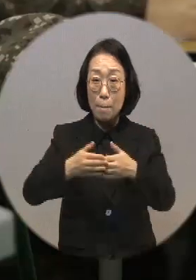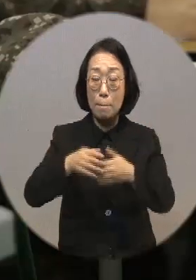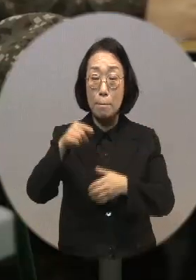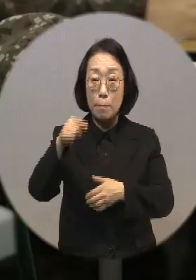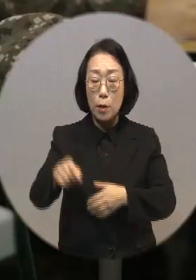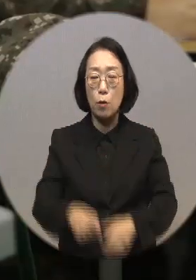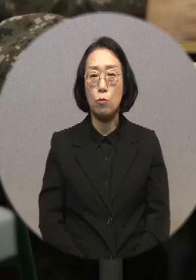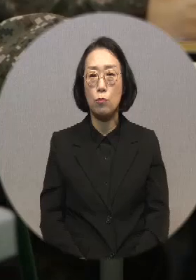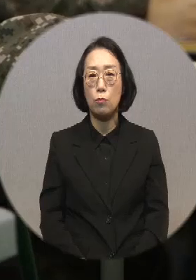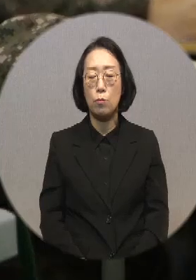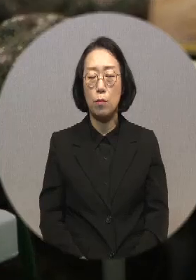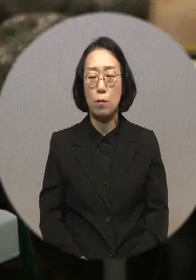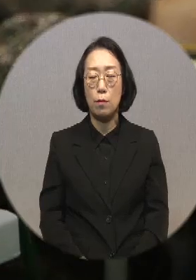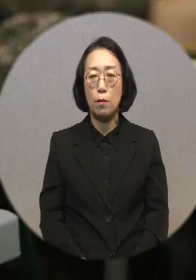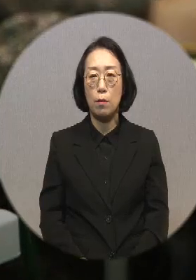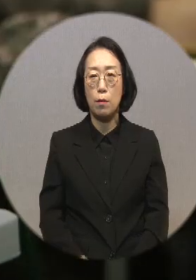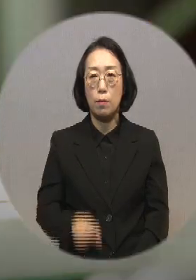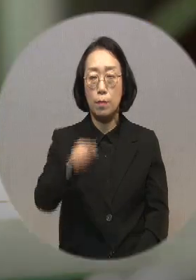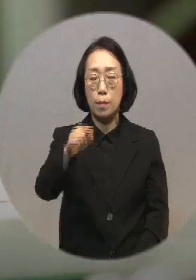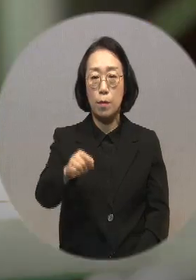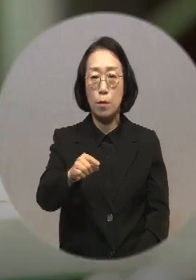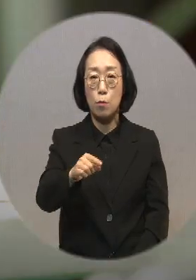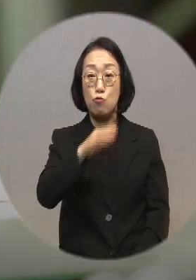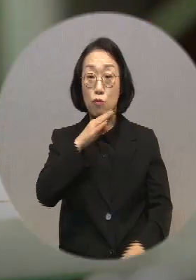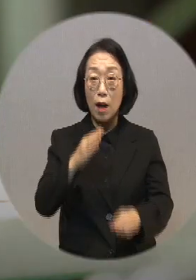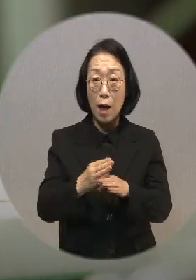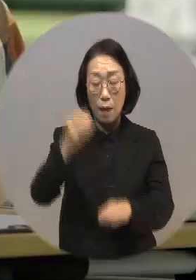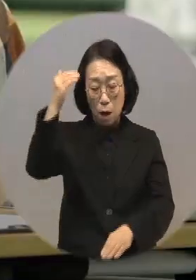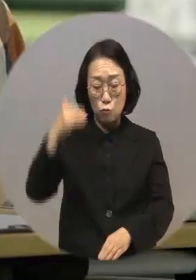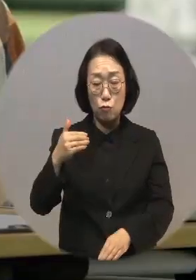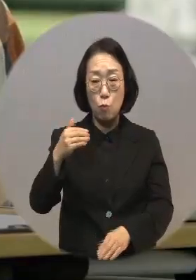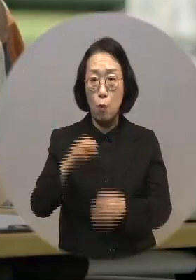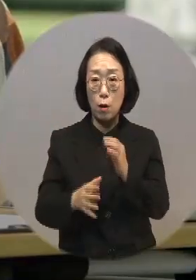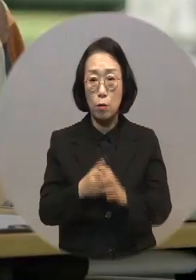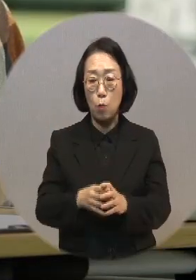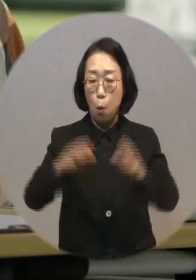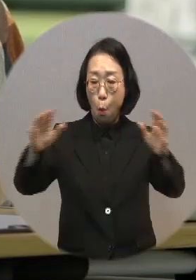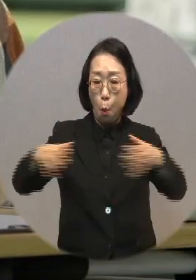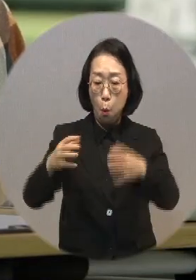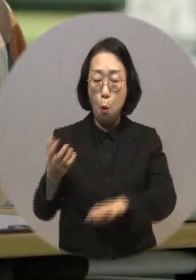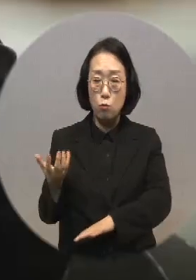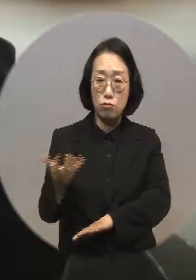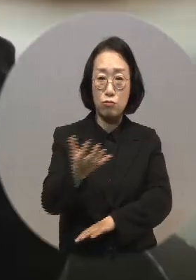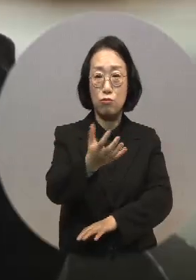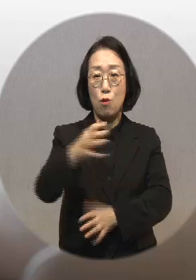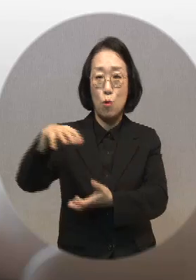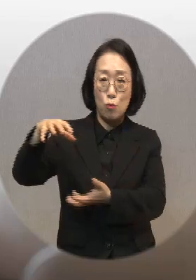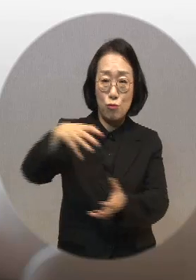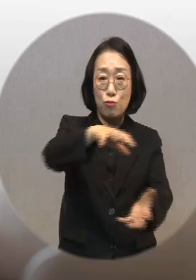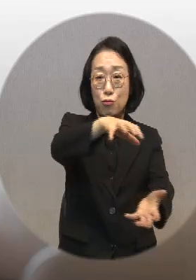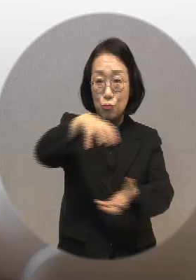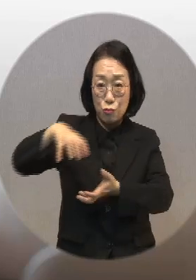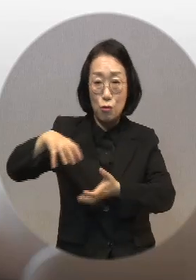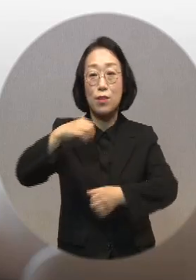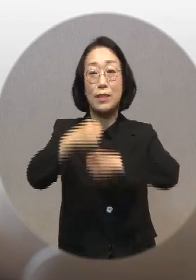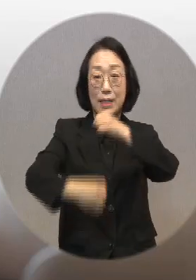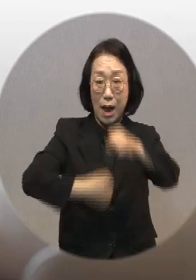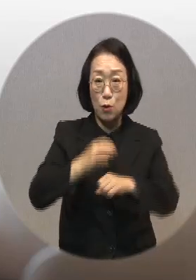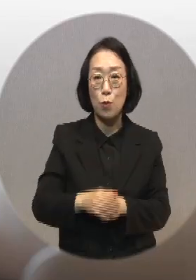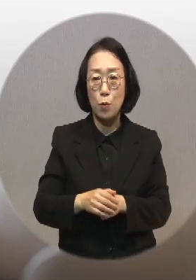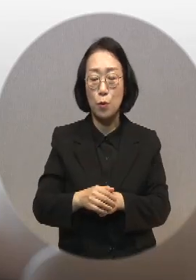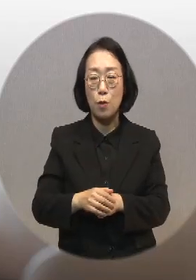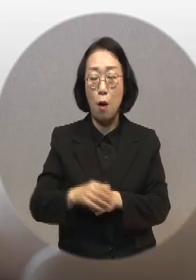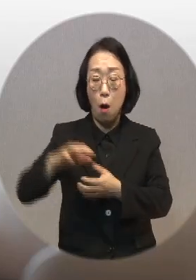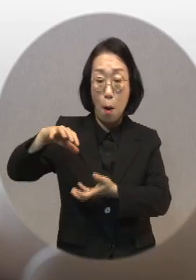자연은 남과 북의 경계를 정하지 않고 자유롭게 오가는 거잖아요. 그래서 그 바람길을